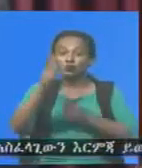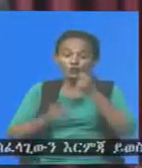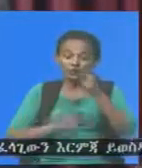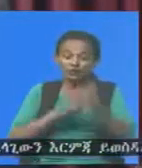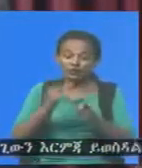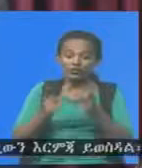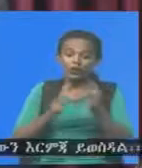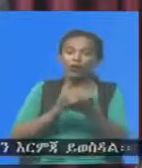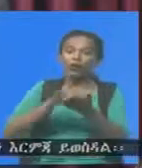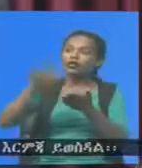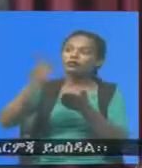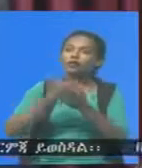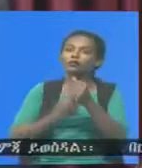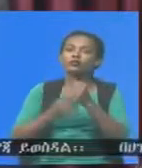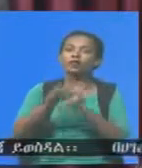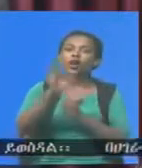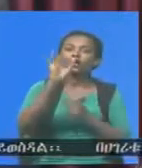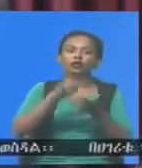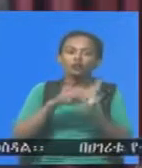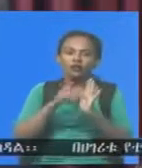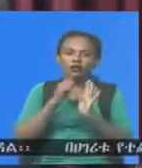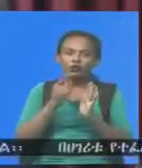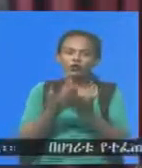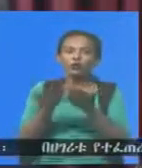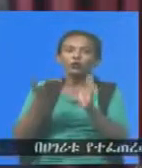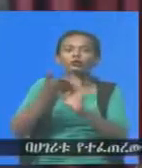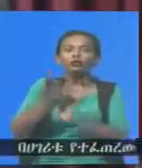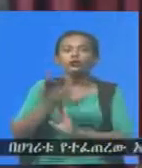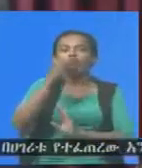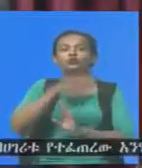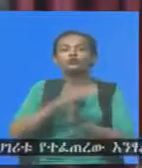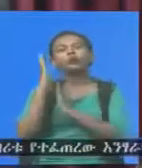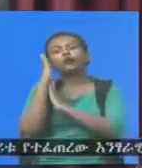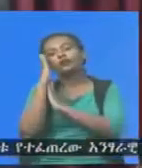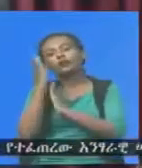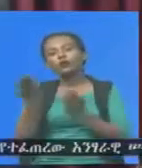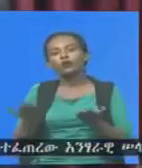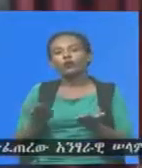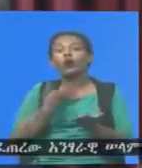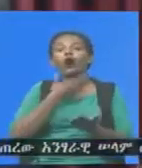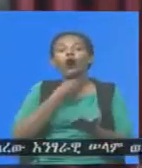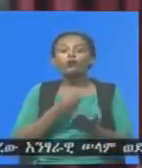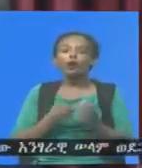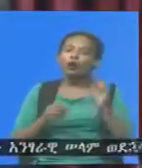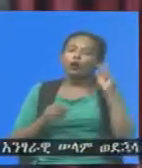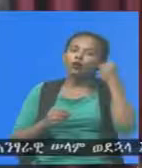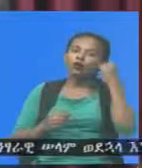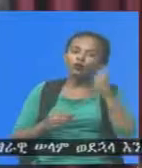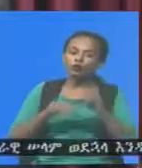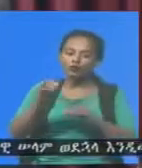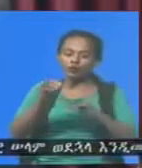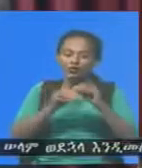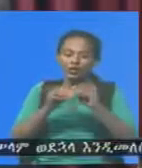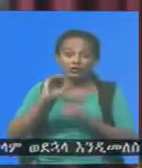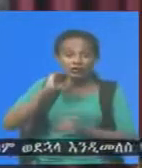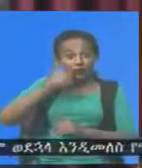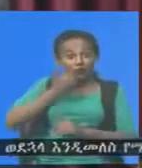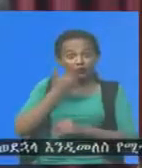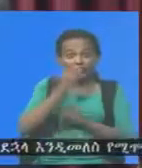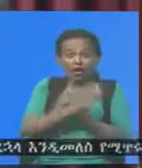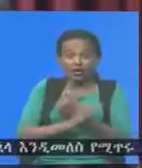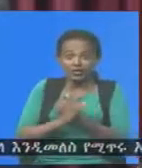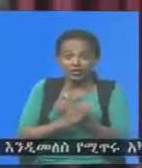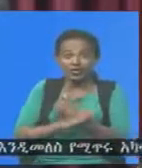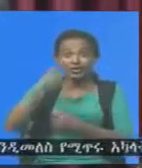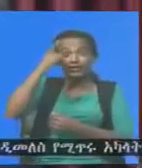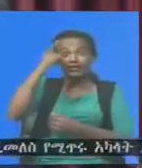ብቻ ገኘን ማለት ነው። ቤት በኩል ነው ሰው የሚያድረው። አማራ ኦሮሚያ ክልል ለመንቀሳቀስ የሚያፍርበት ሀገር፣